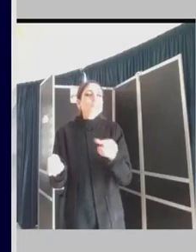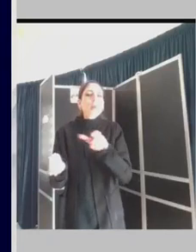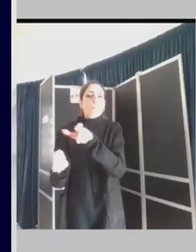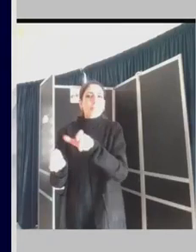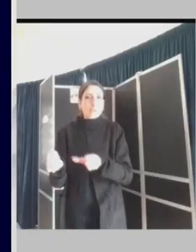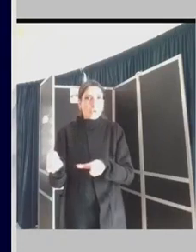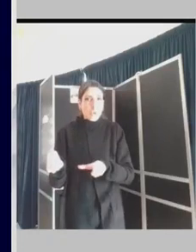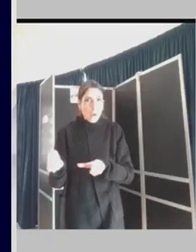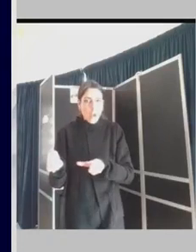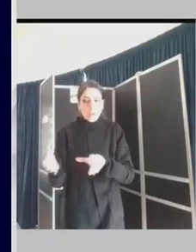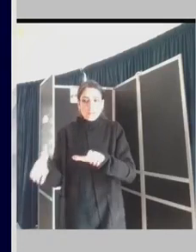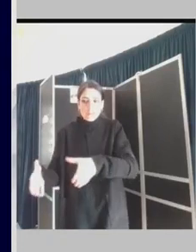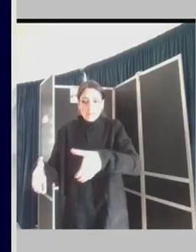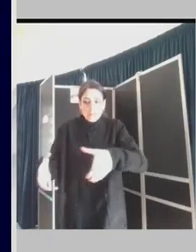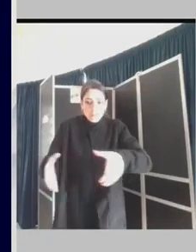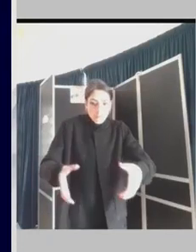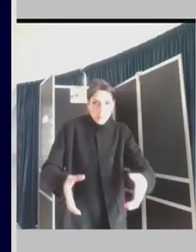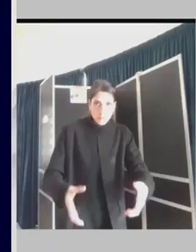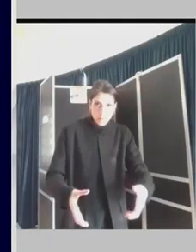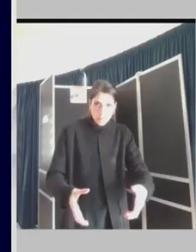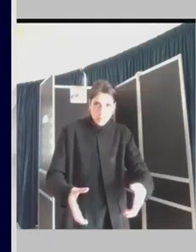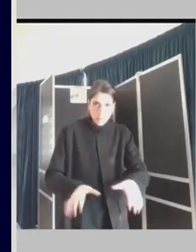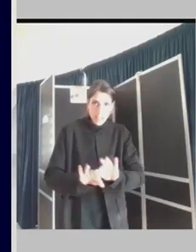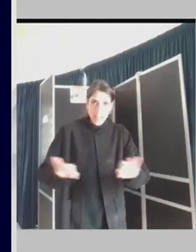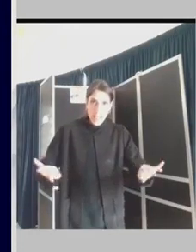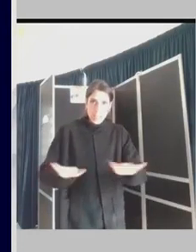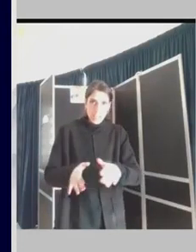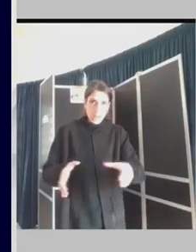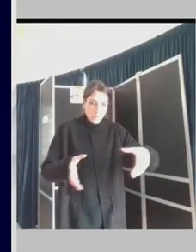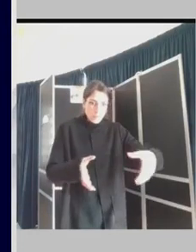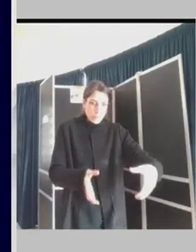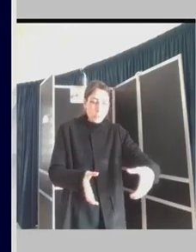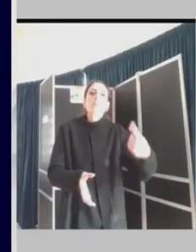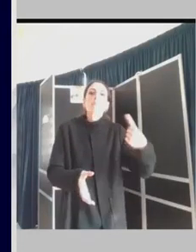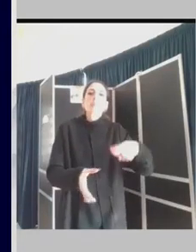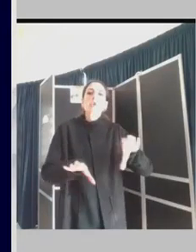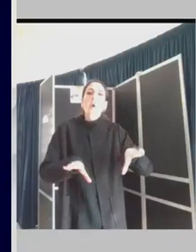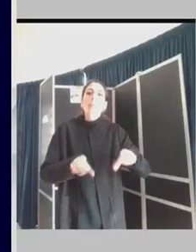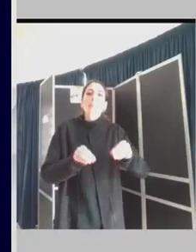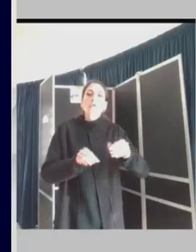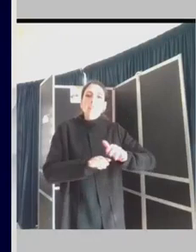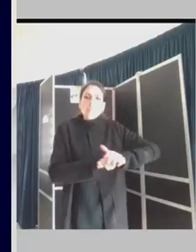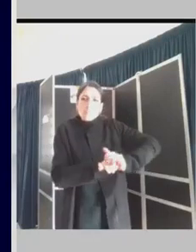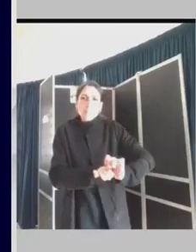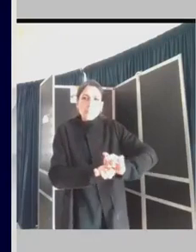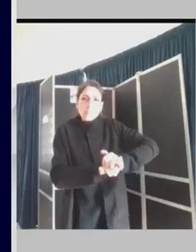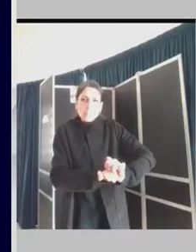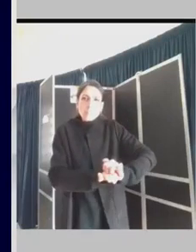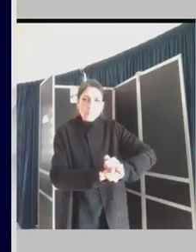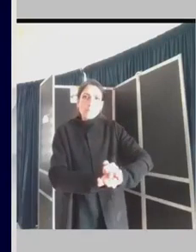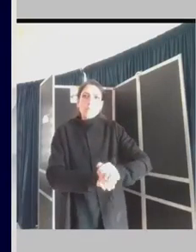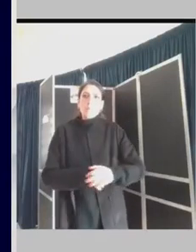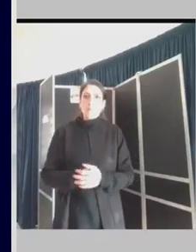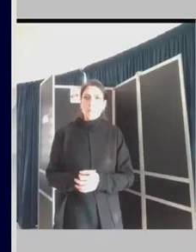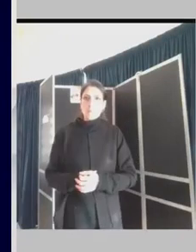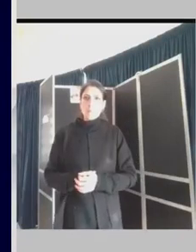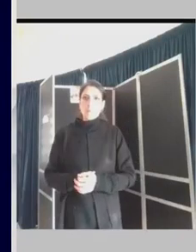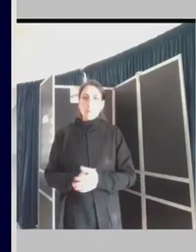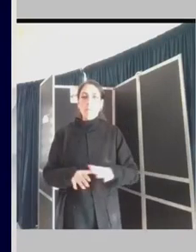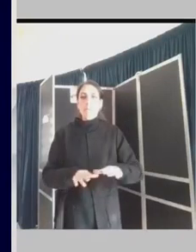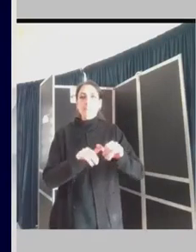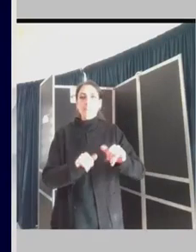pavimento e si fa il massaggio cardiaco. Questa è la manovra, ma diciamo con due o tre colpi, ma anche con uno è